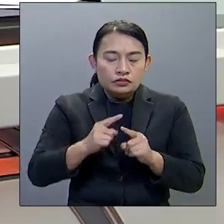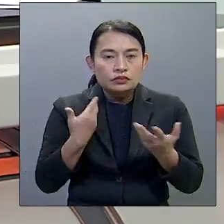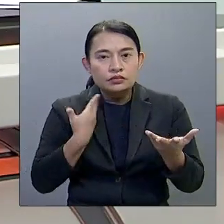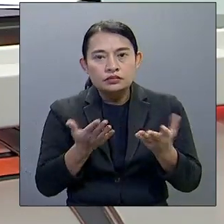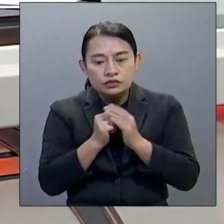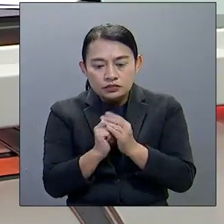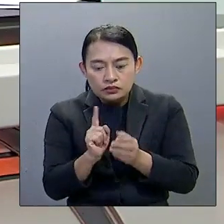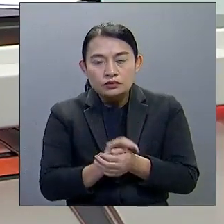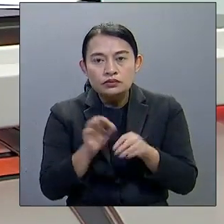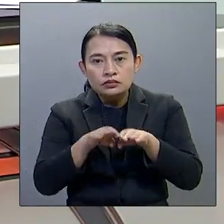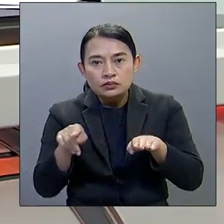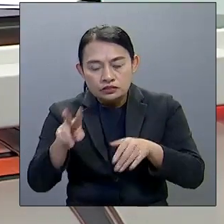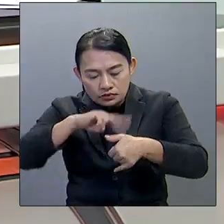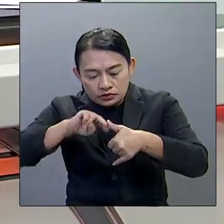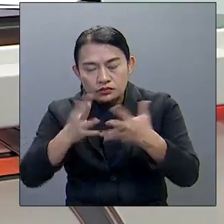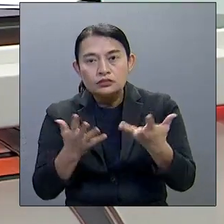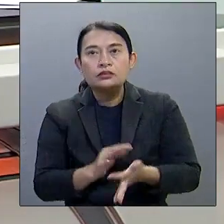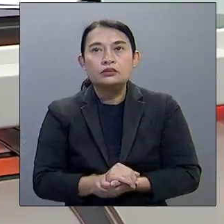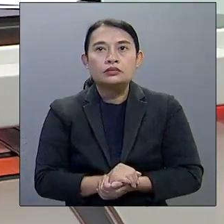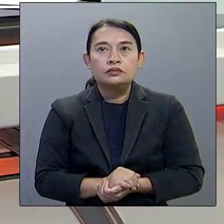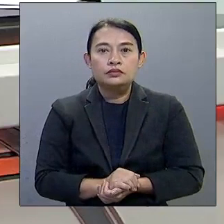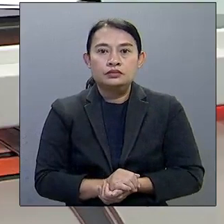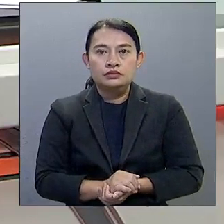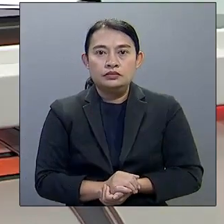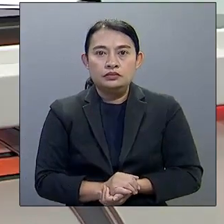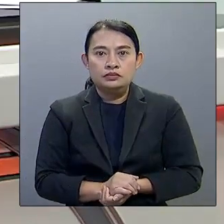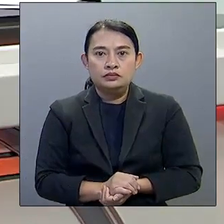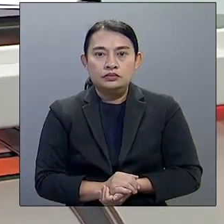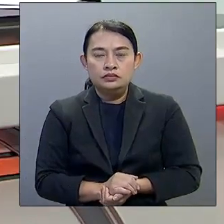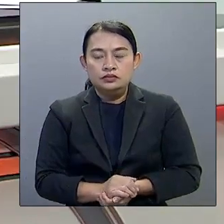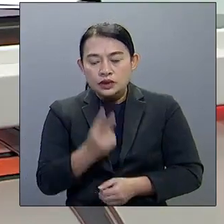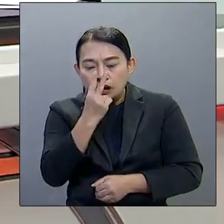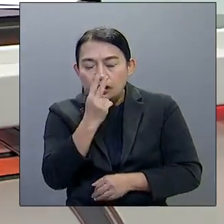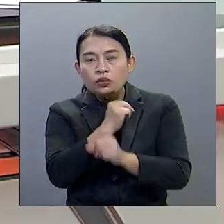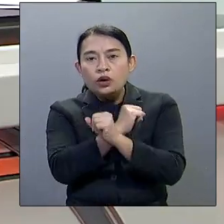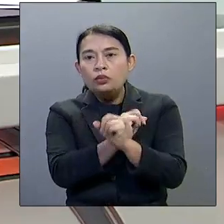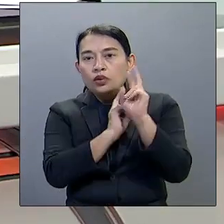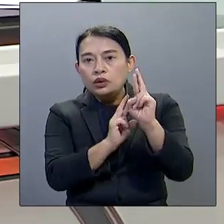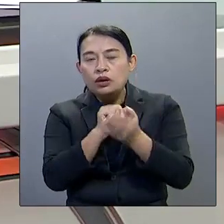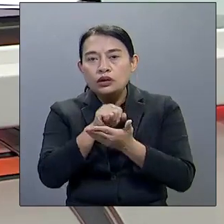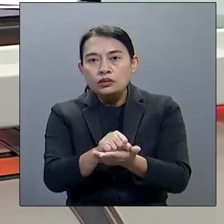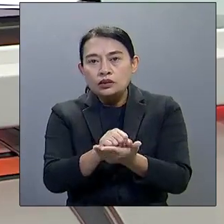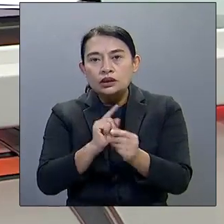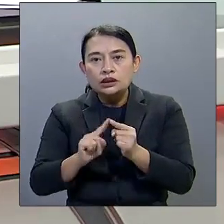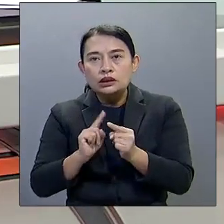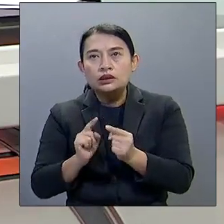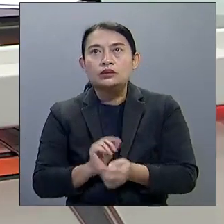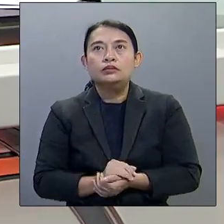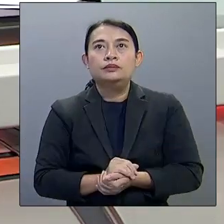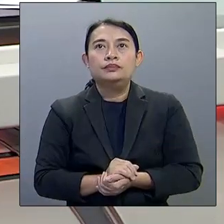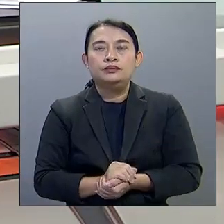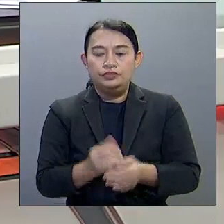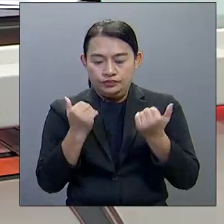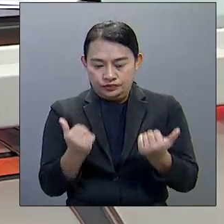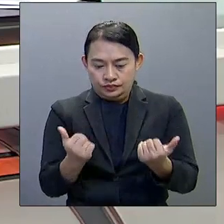การของไทยไม่ได้เน้นคัดกรองค่ะแต่ดูแล้วเป็นไปในลักษณะของการเฝ้าระวังการอำนวยความสะดวกเสียมากกว่านะคะวันนี้ก็จะเค